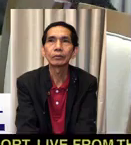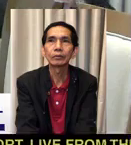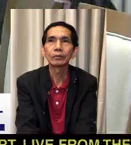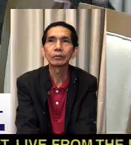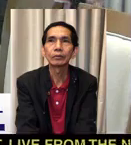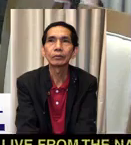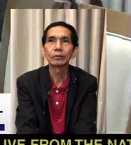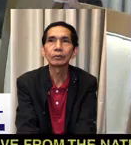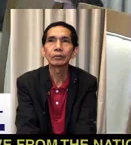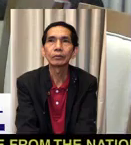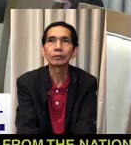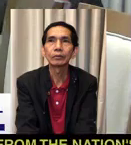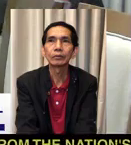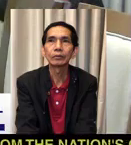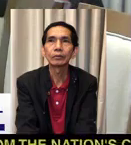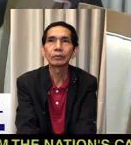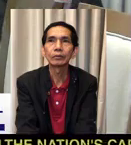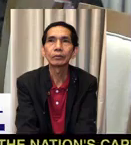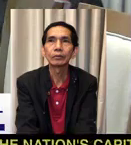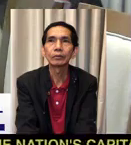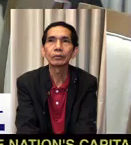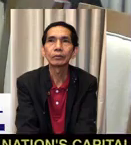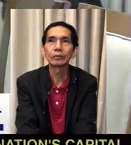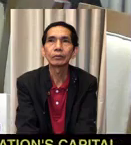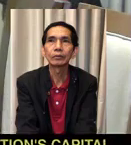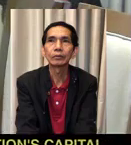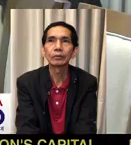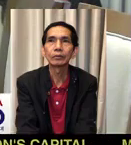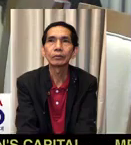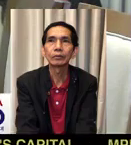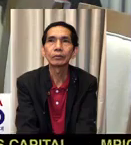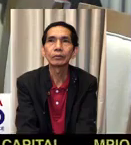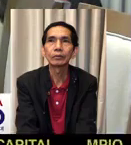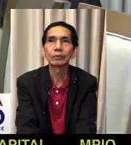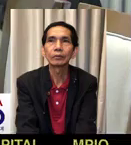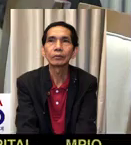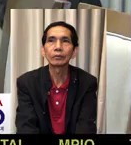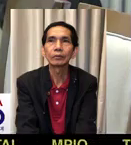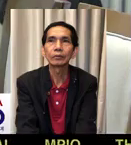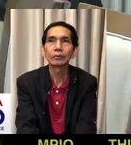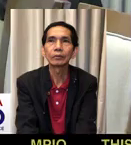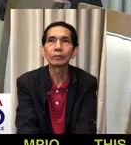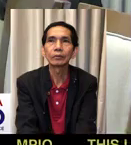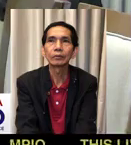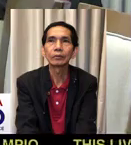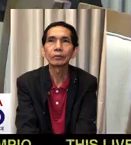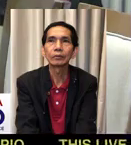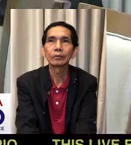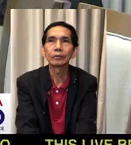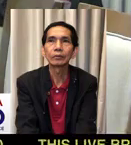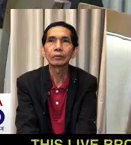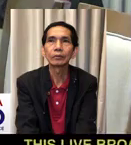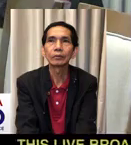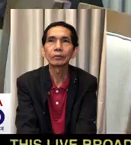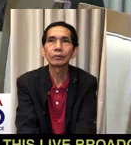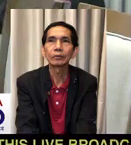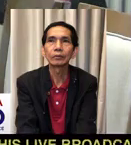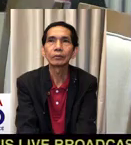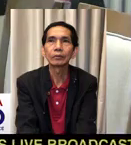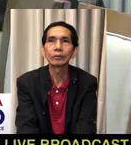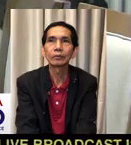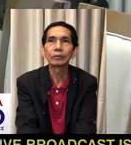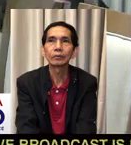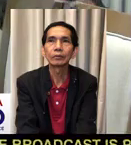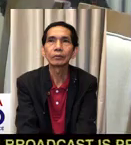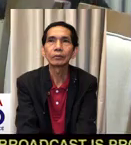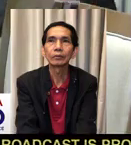lungsod ng Maynila at sa ating mga nanonood, sa mga OFW at immigrants. Dami sa